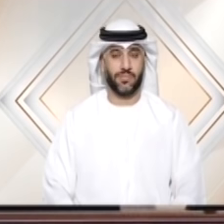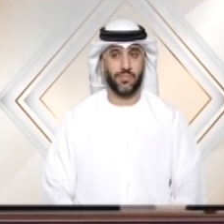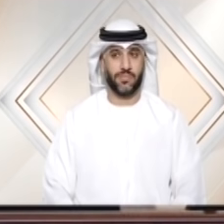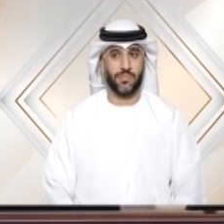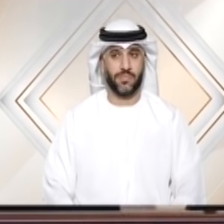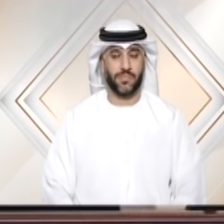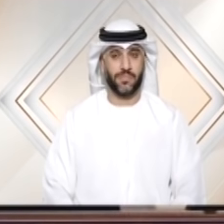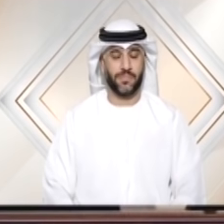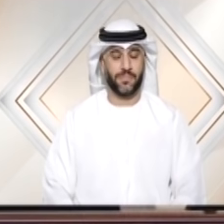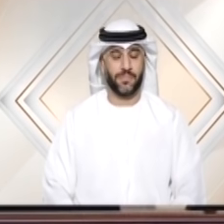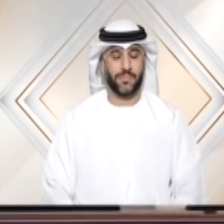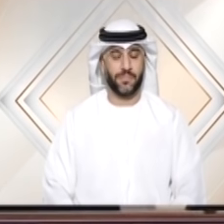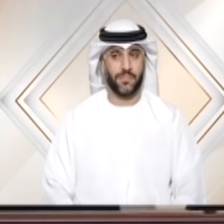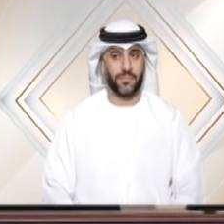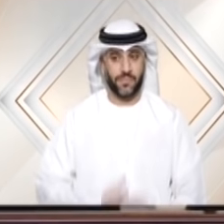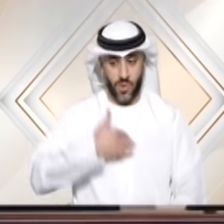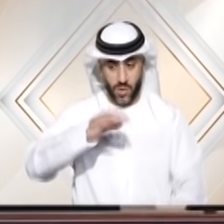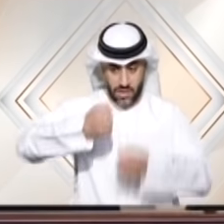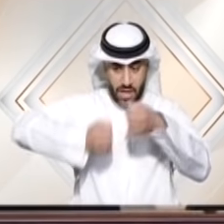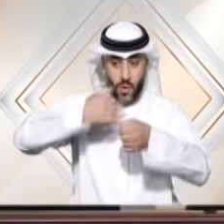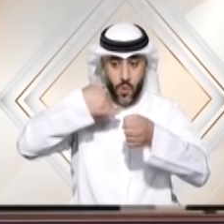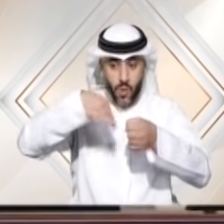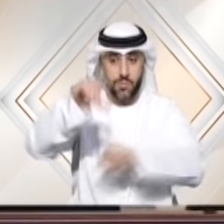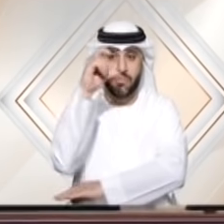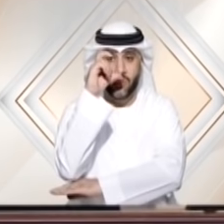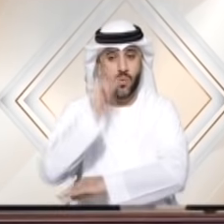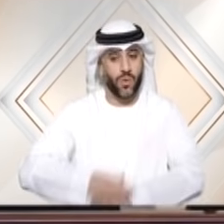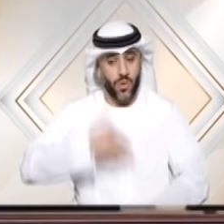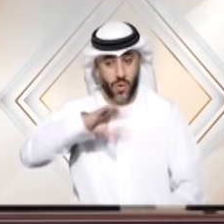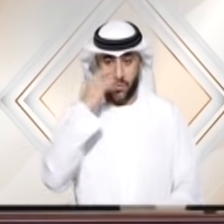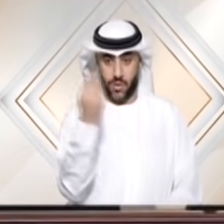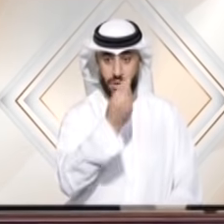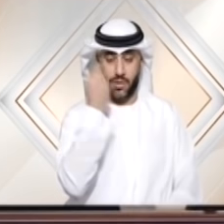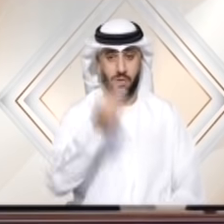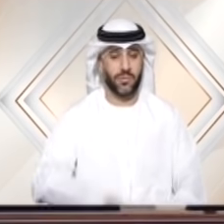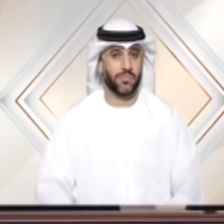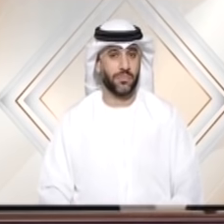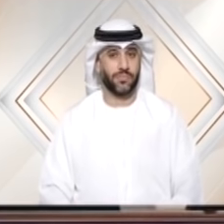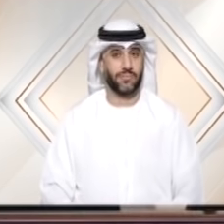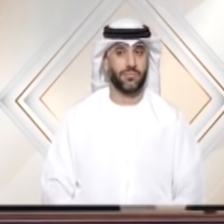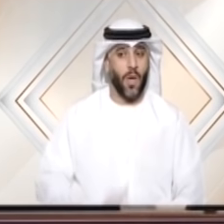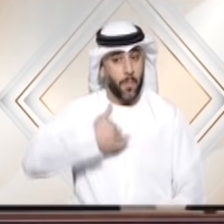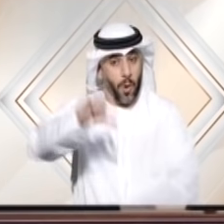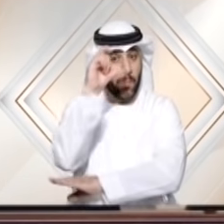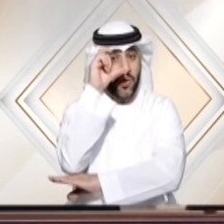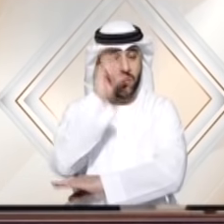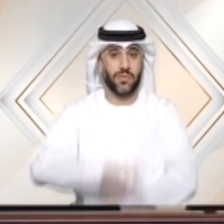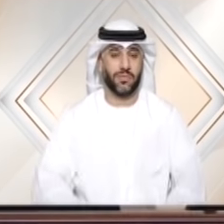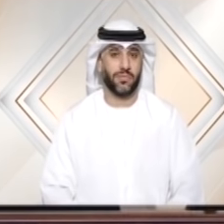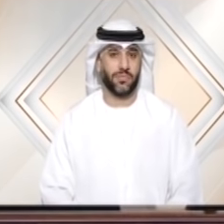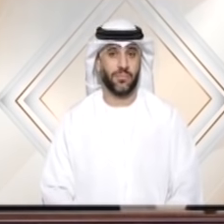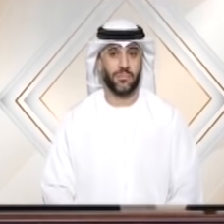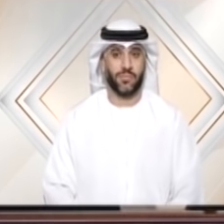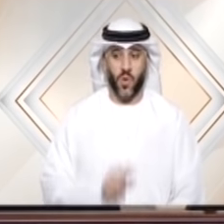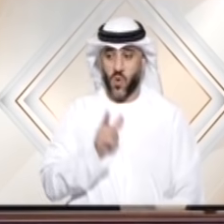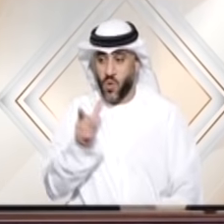إسراء، هو يطلع بالسيارة للمسجد ولا يصيع؟ لا ما بروح المسجد، أمي كانت بصير يوم الجمعة تنبحها